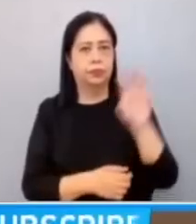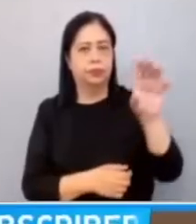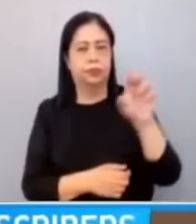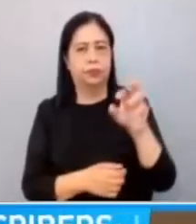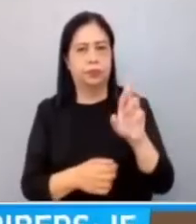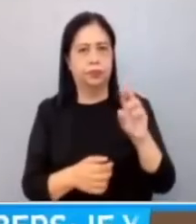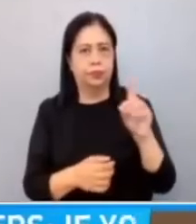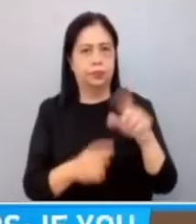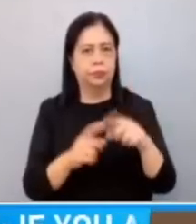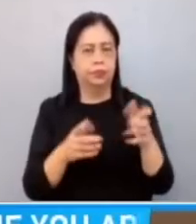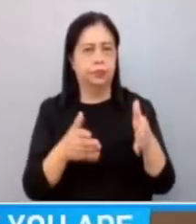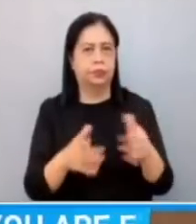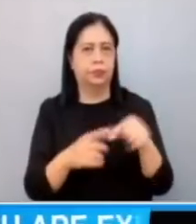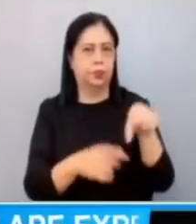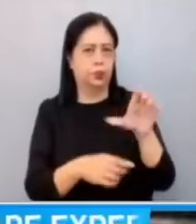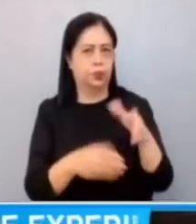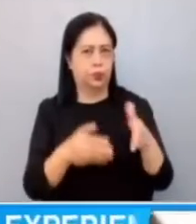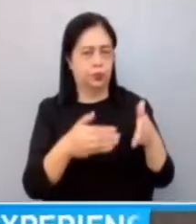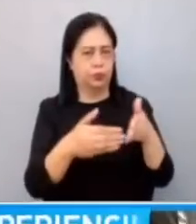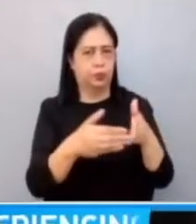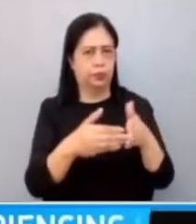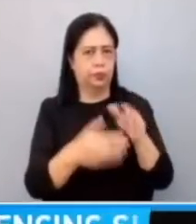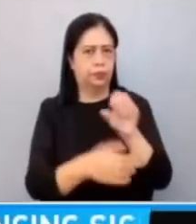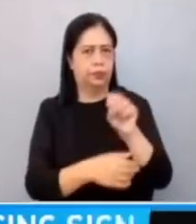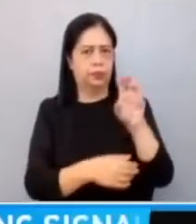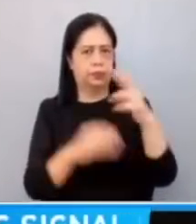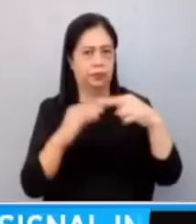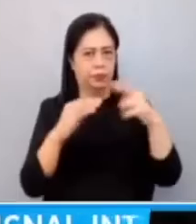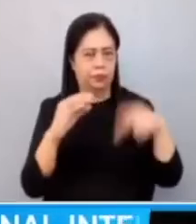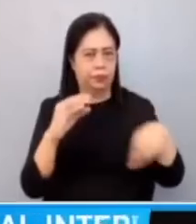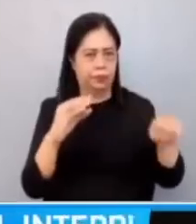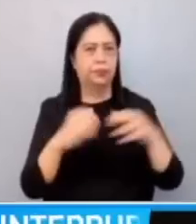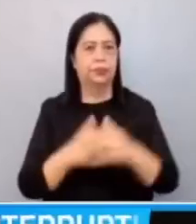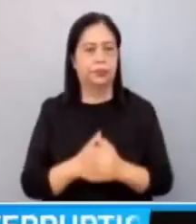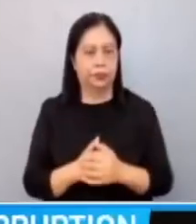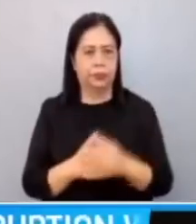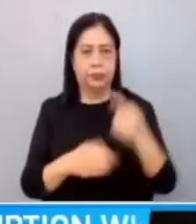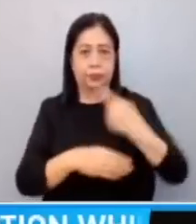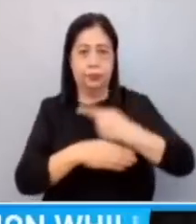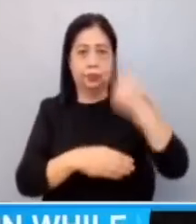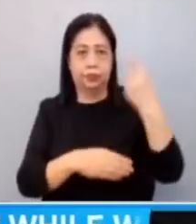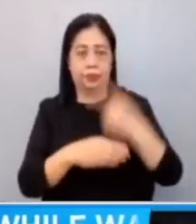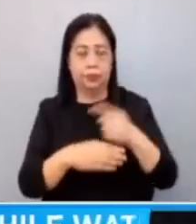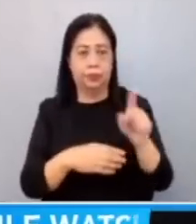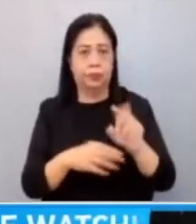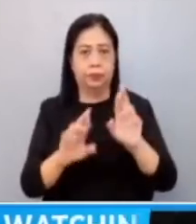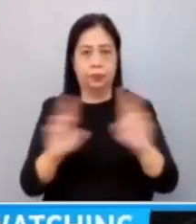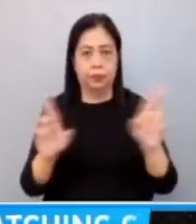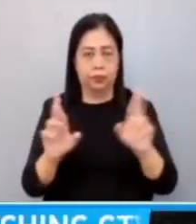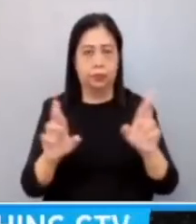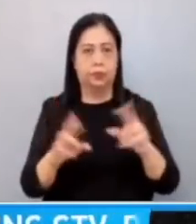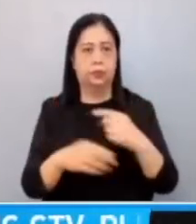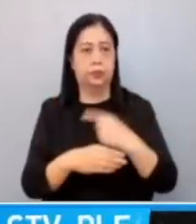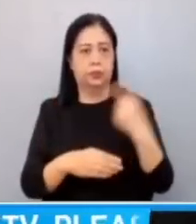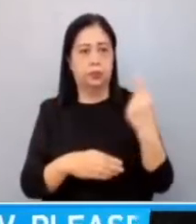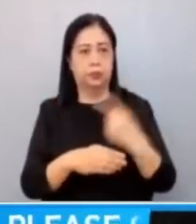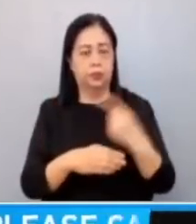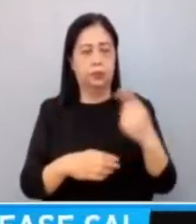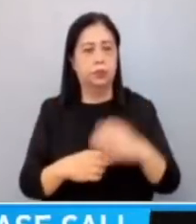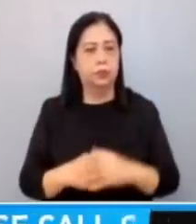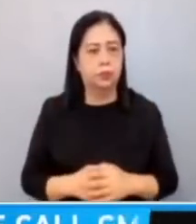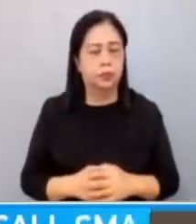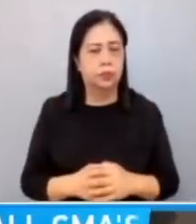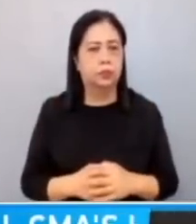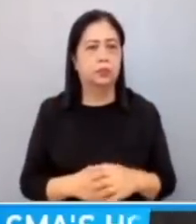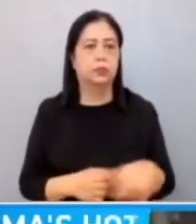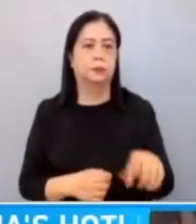ng Quezon City at San Mateo Rizal. Mas hinigpitan ang checkpoint na bahagi ng latag ng seguridad para sa sona ni Pangulong Bongbong Marcos sa